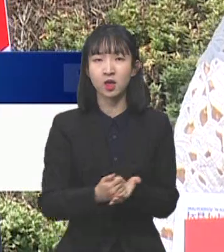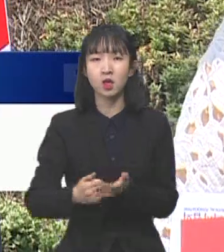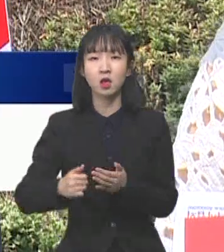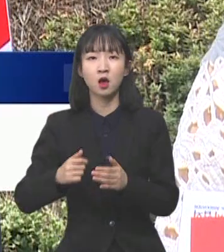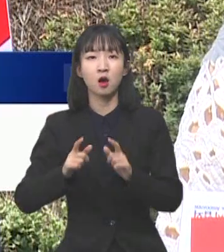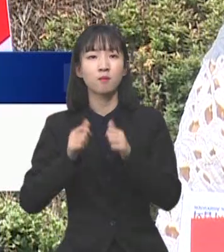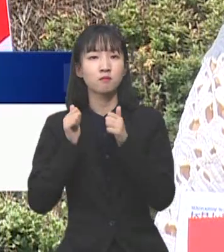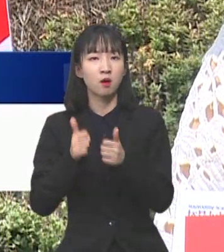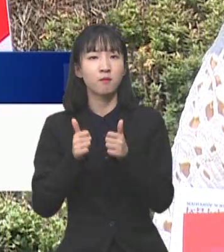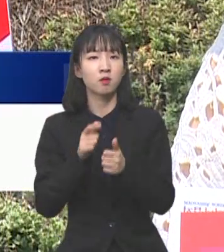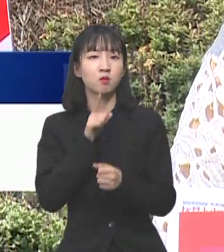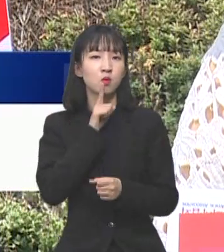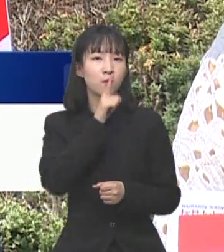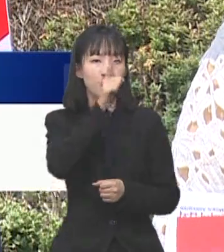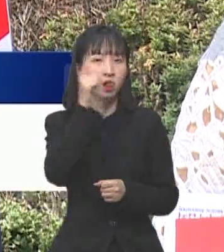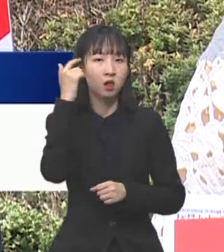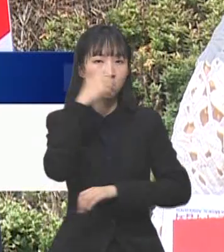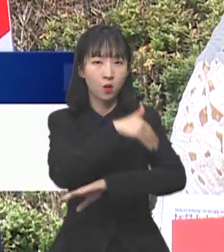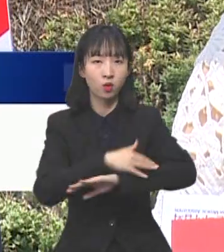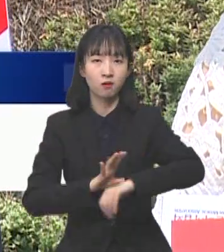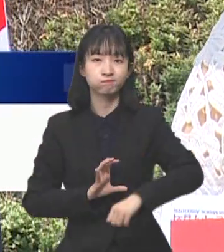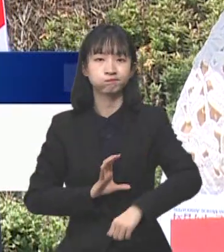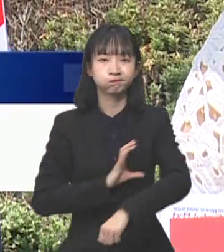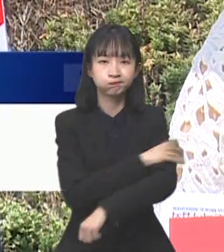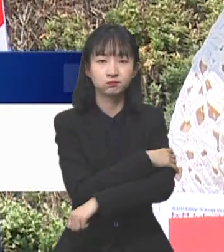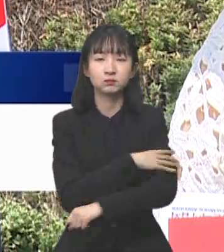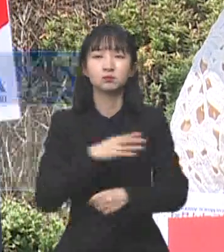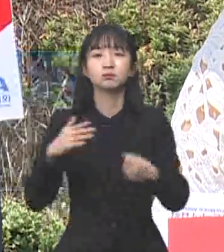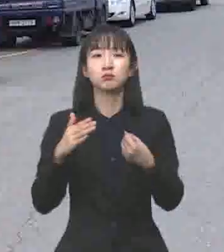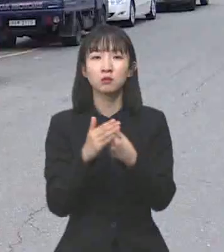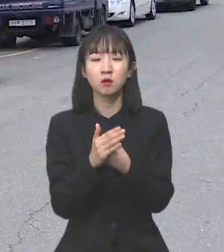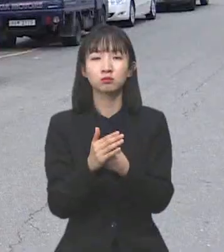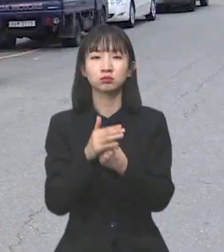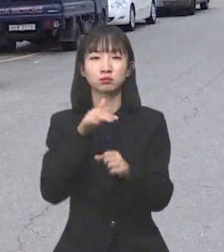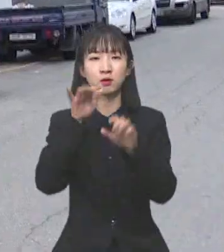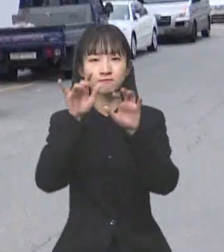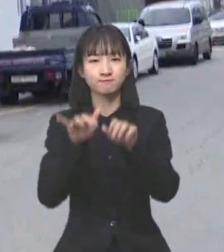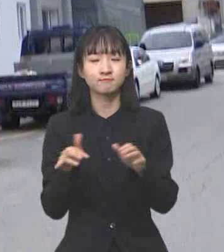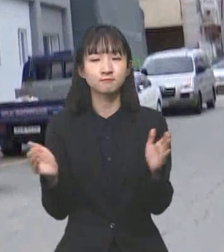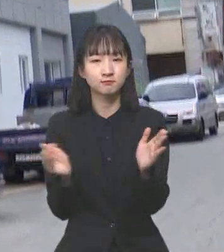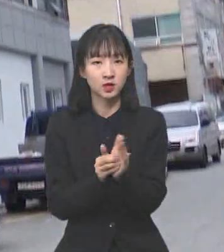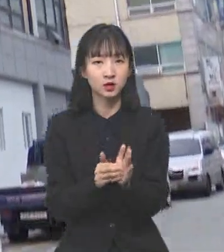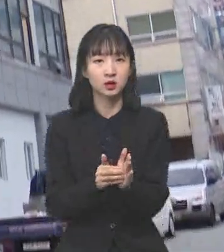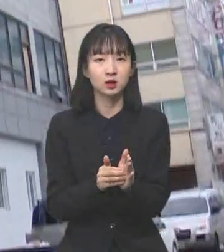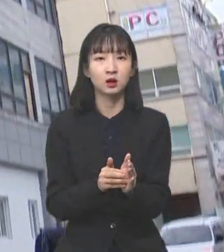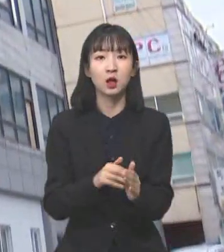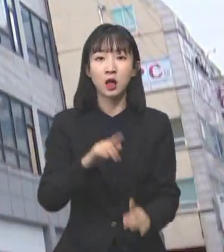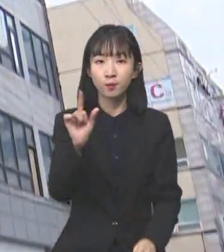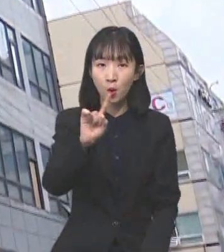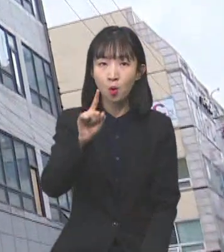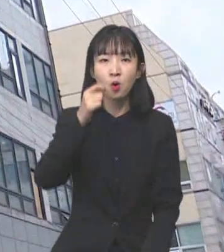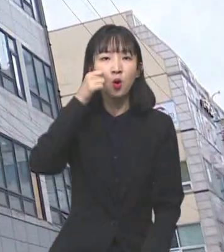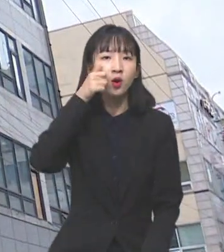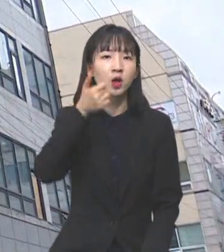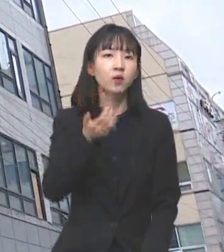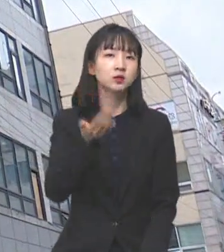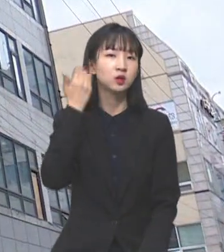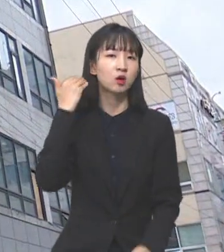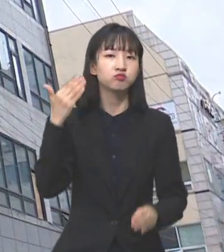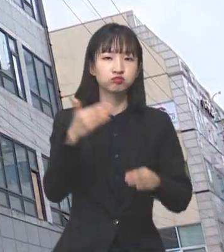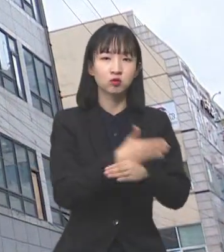것입니다 직권남용 혐의로 고발장을 작성해 되었고 5개월 전부터 시작된 서구 원당